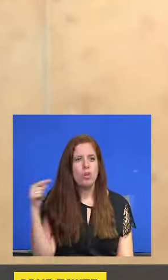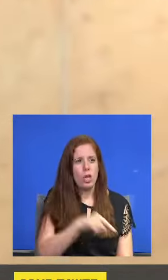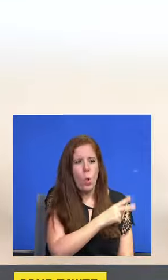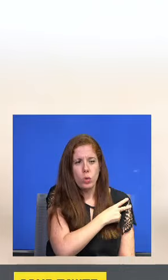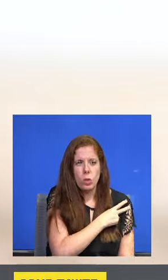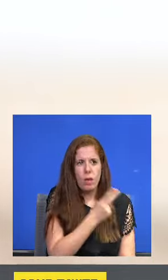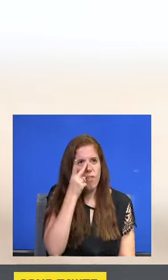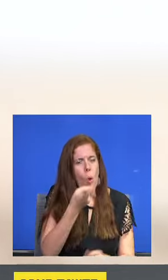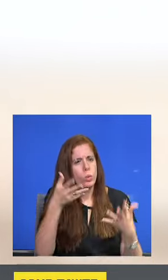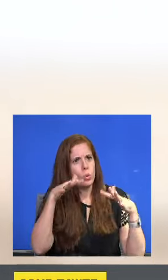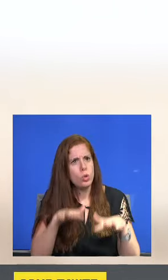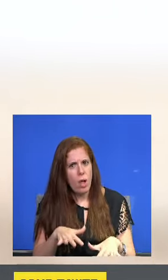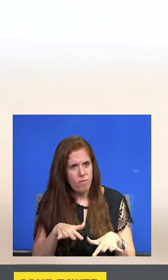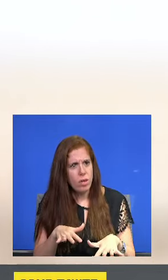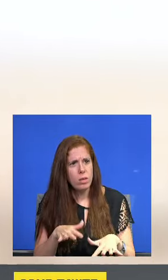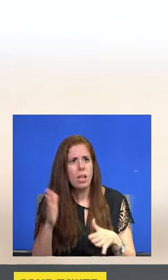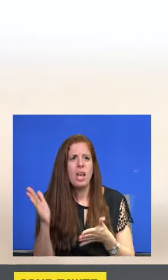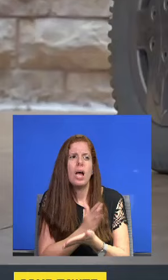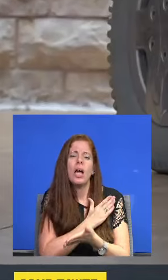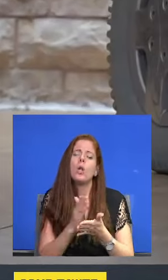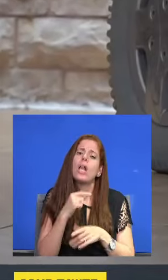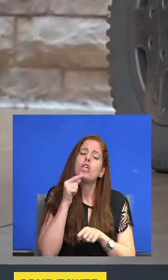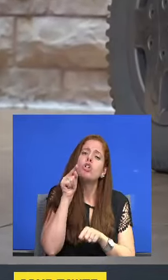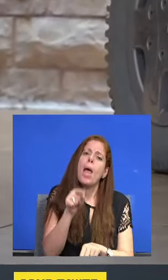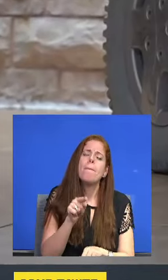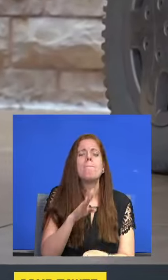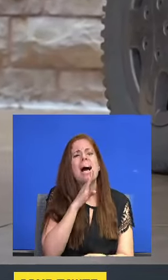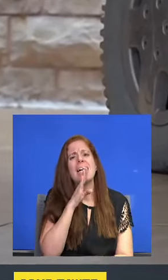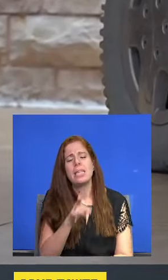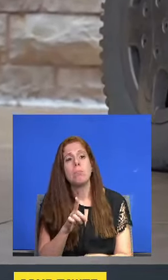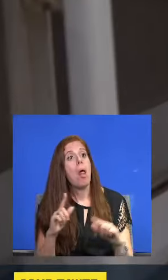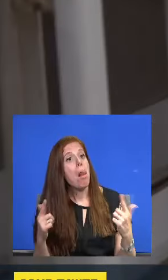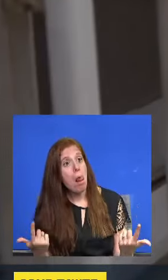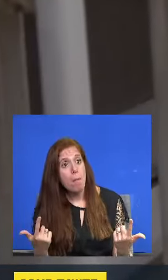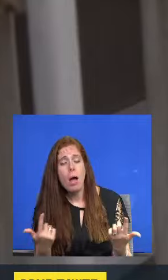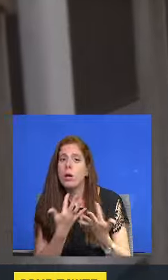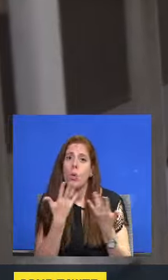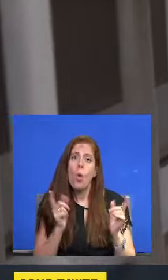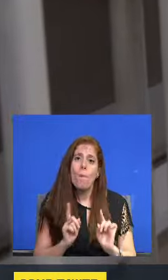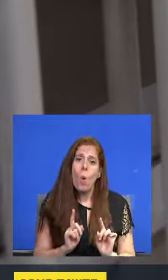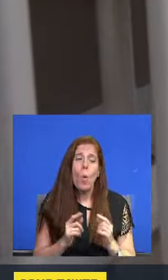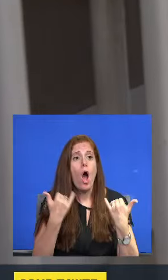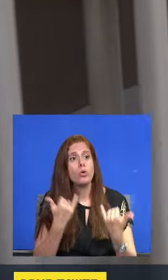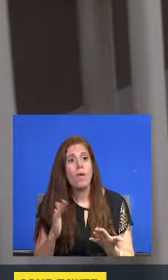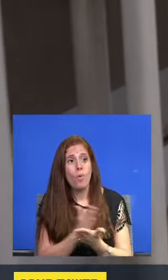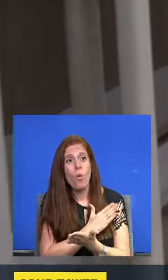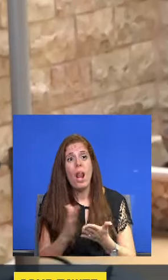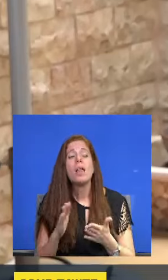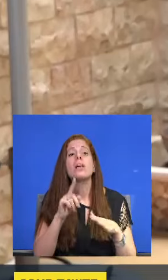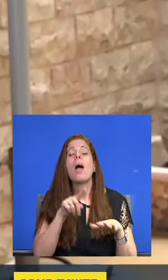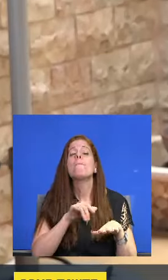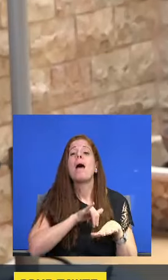יושבת במקום, הוחלט לסמנם כנוסעים בעייתיים. ולמה? לגמרי לא ברור. עכשיו גם הוחלט להוריד אותה